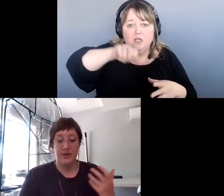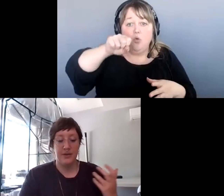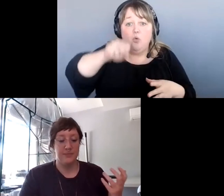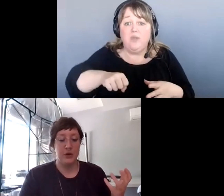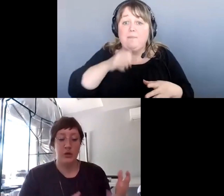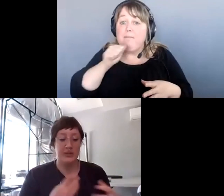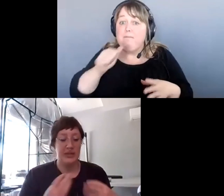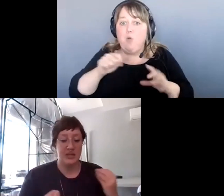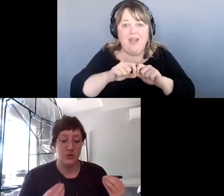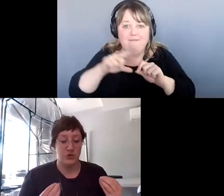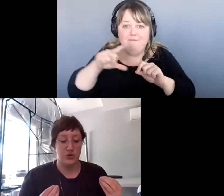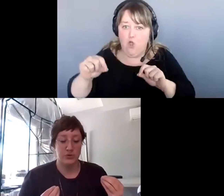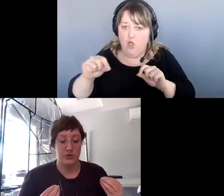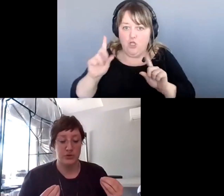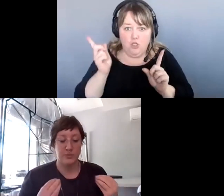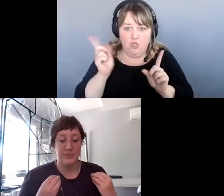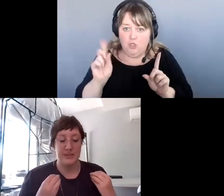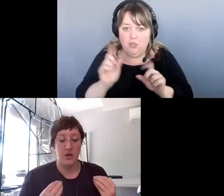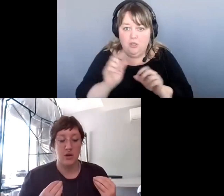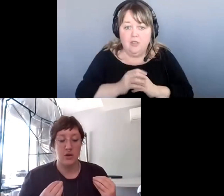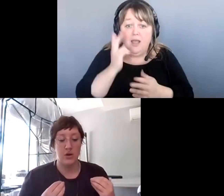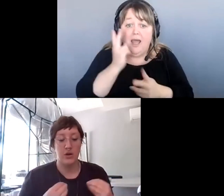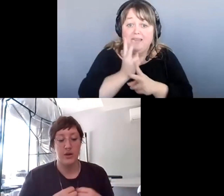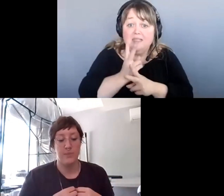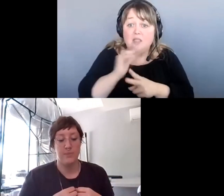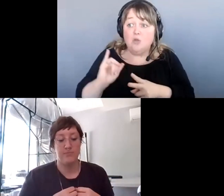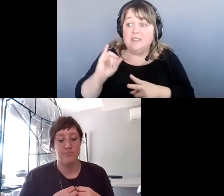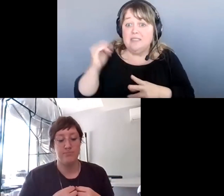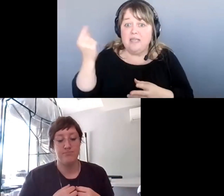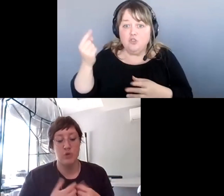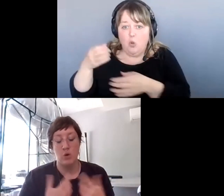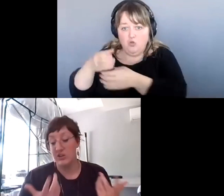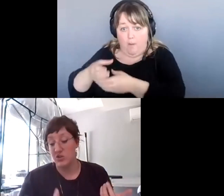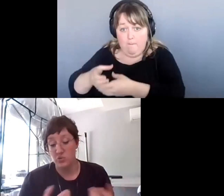avez repiqué quelque chose, là, mis dehors,